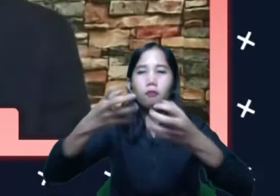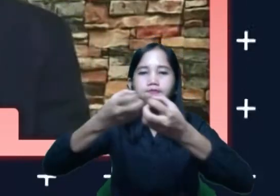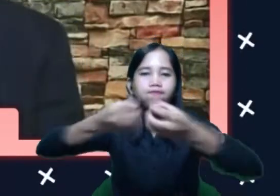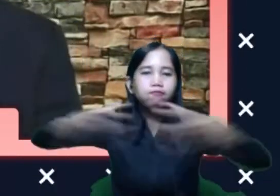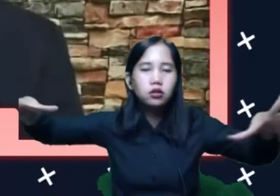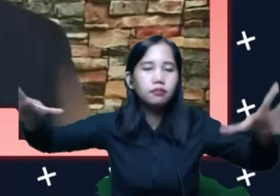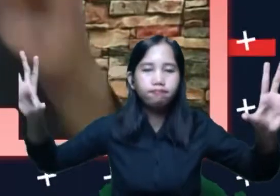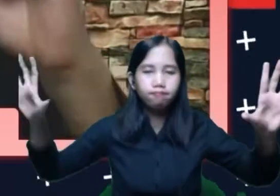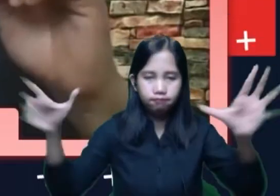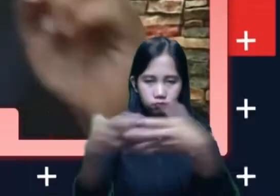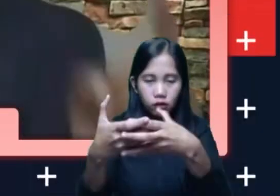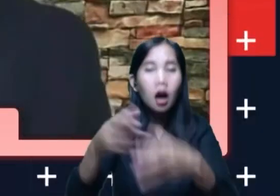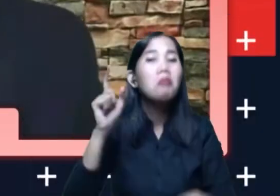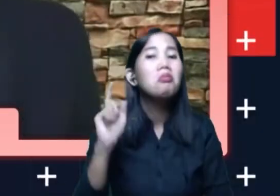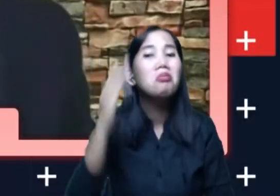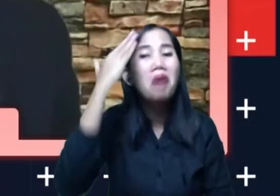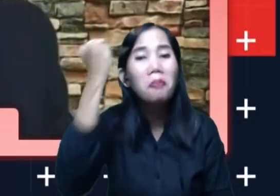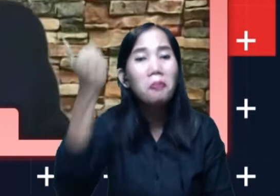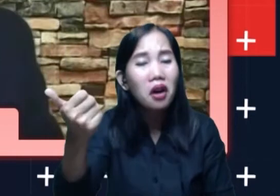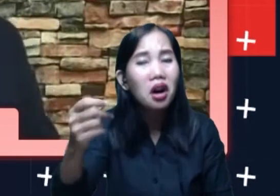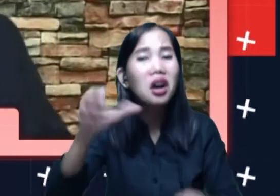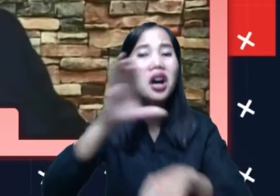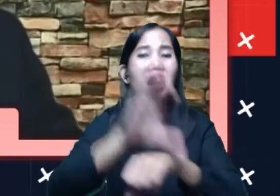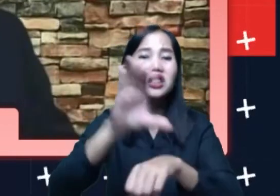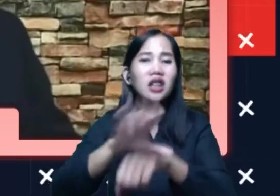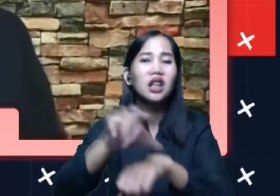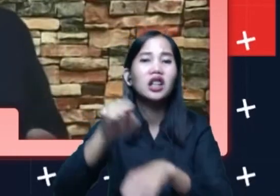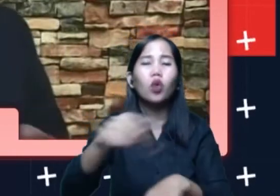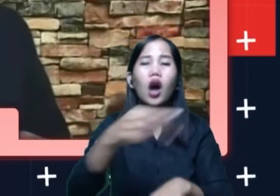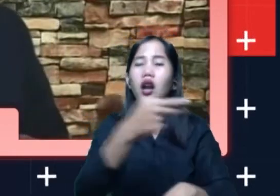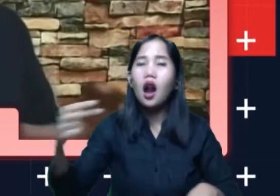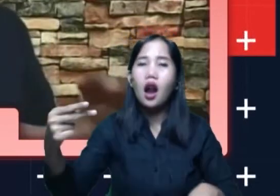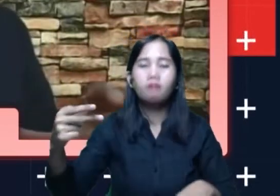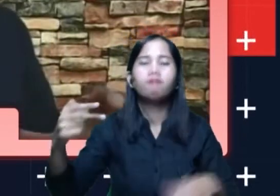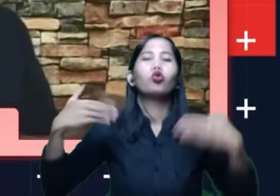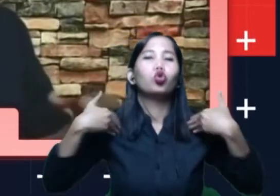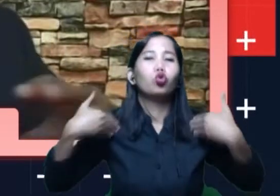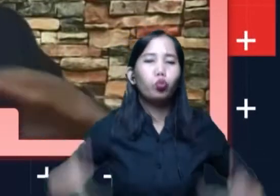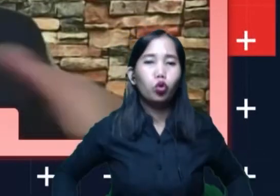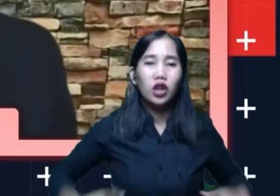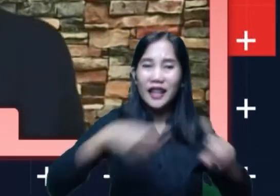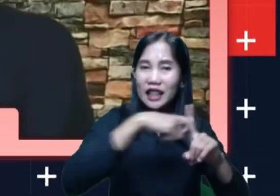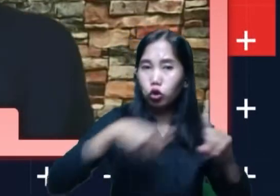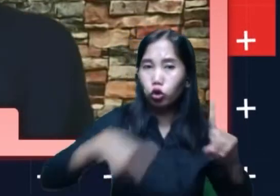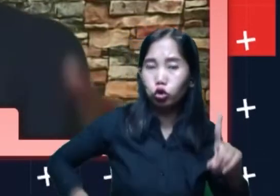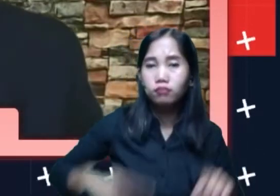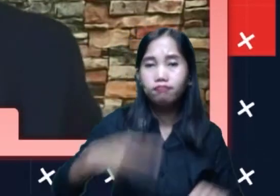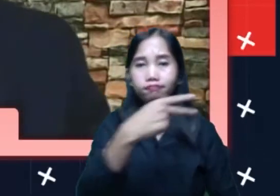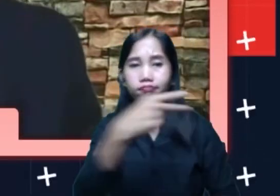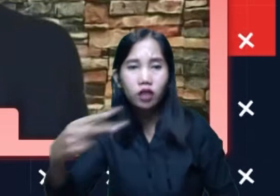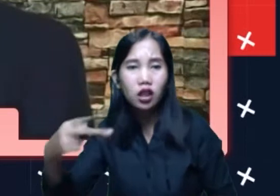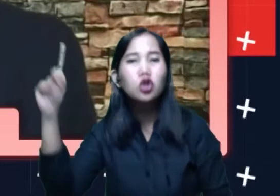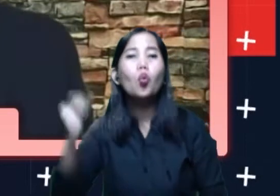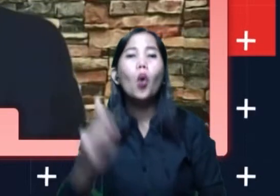adalah tubuh Kristus. Pada zaman jemaat yang mula-mula, bagaimana mengatur gereja yang sudah semakin luas